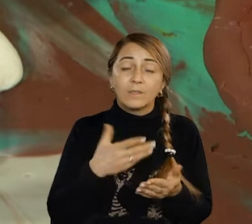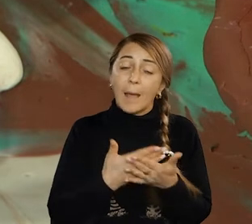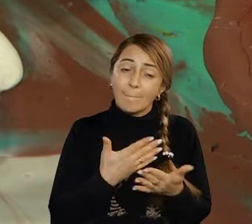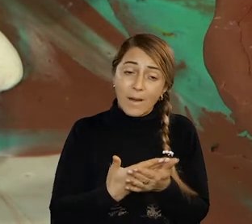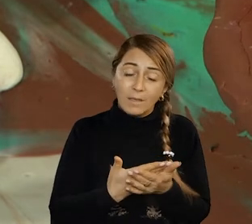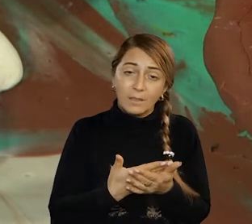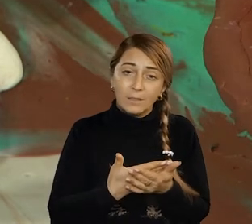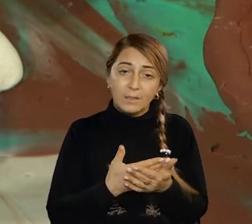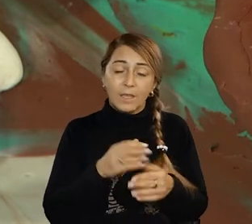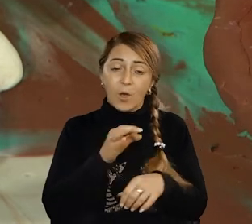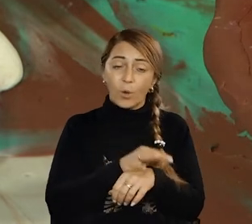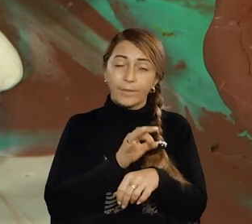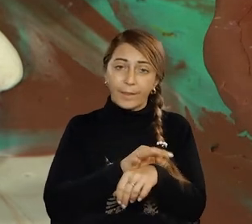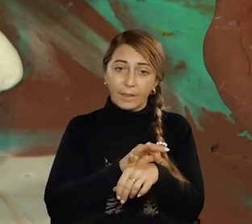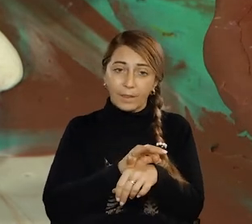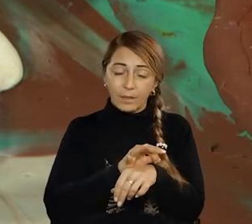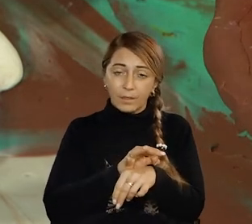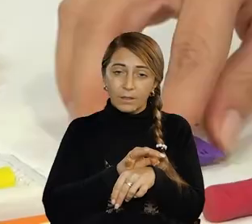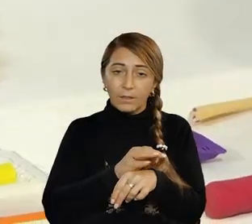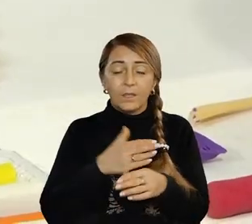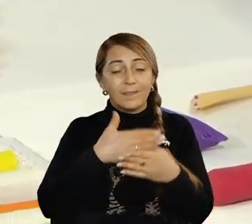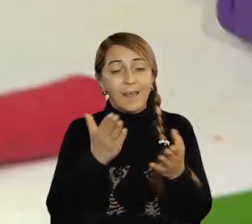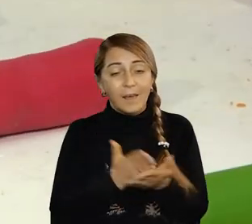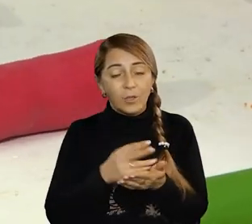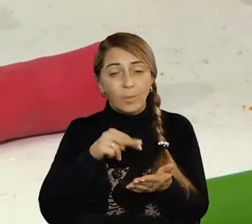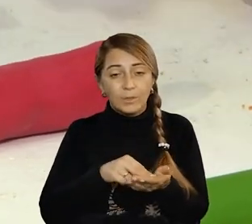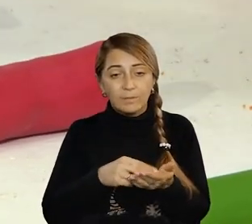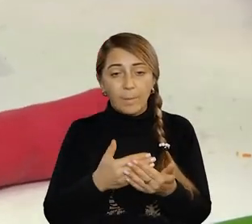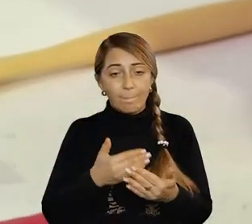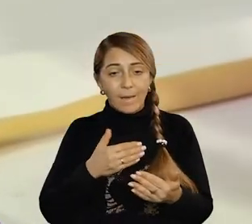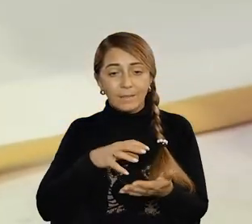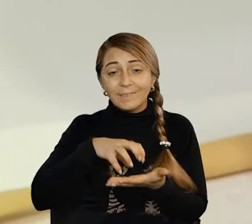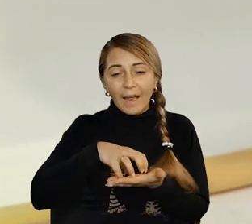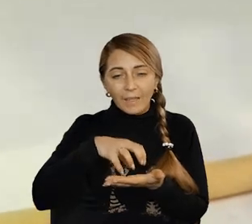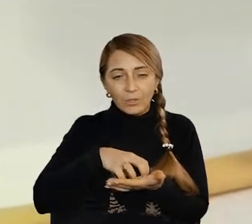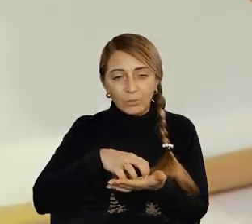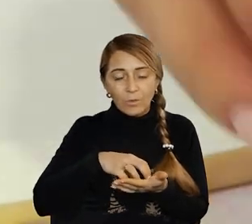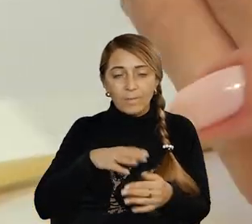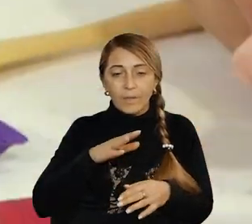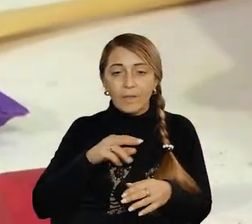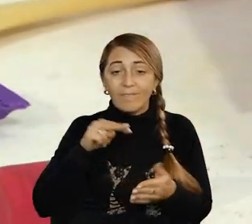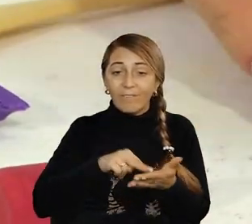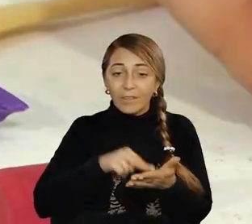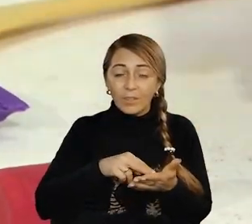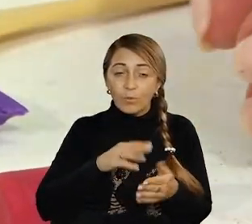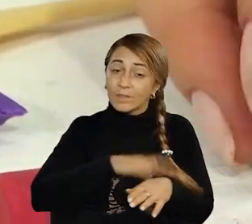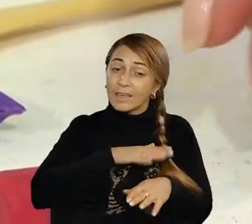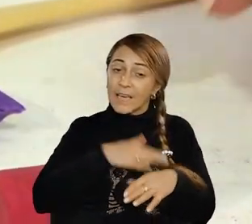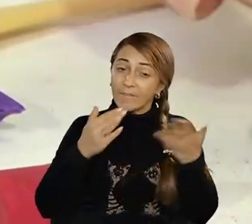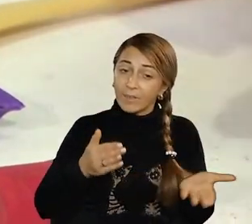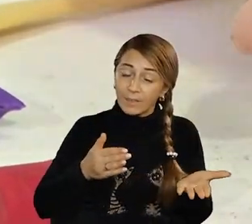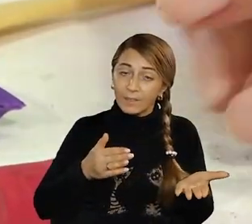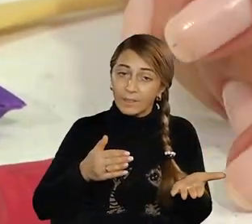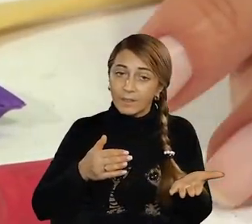прикладу, циферблат годинника. Тарілку поставив перед кексом. Виделку поклав з лівого боку,